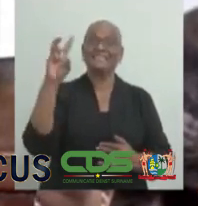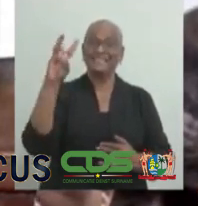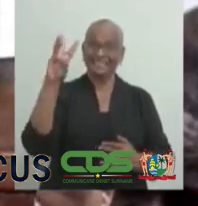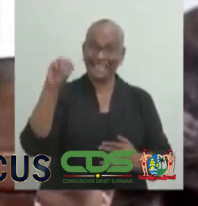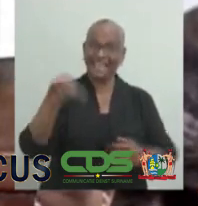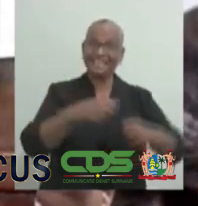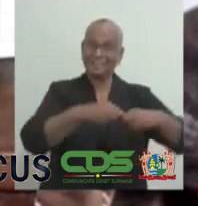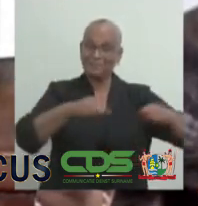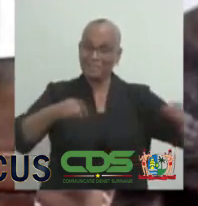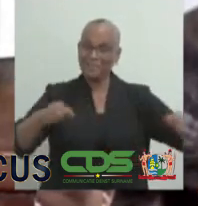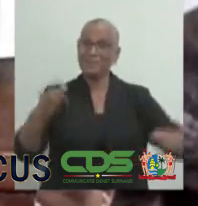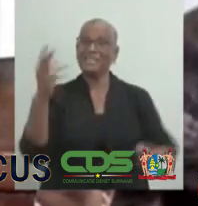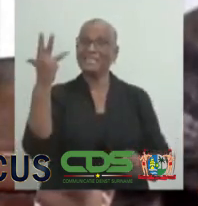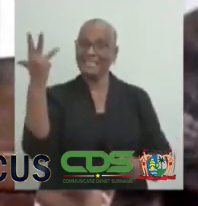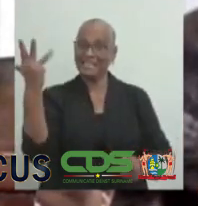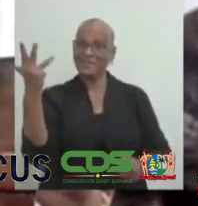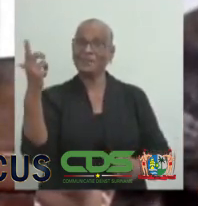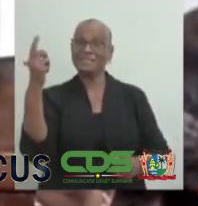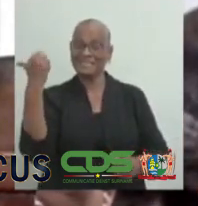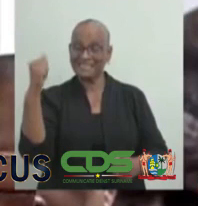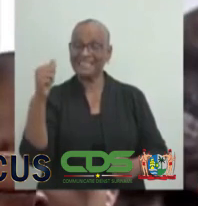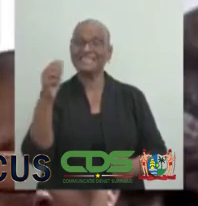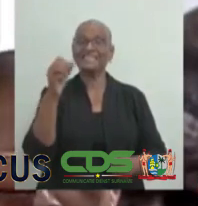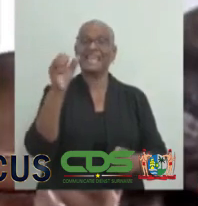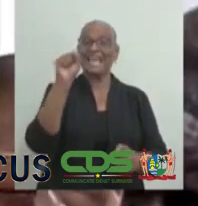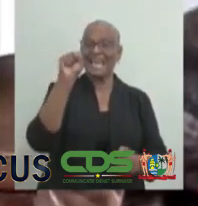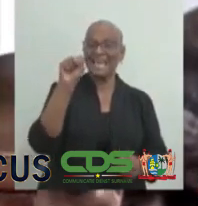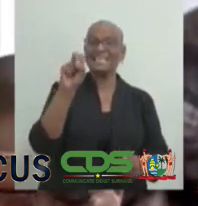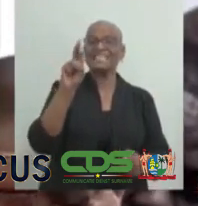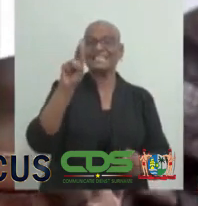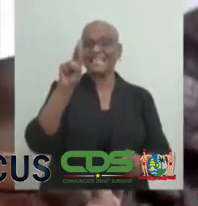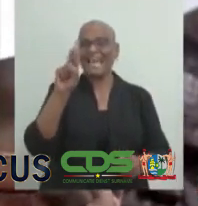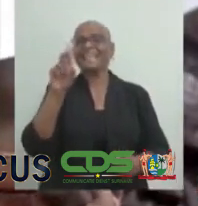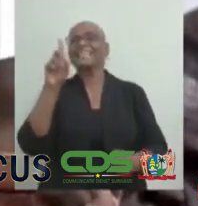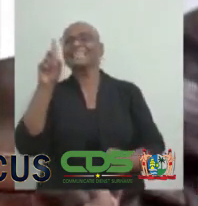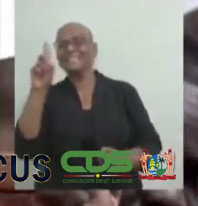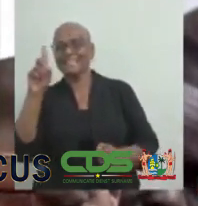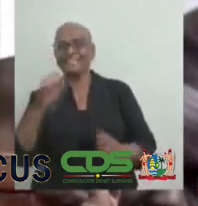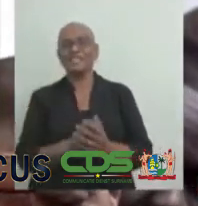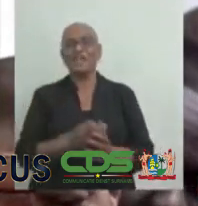7.938.616.000 Surinaamse dollar. Donormiddelen bedragen